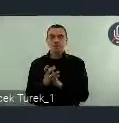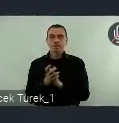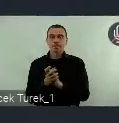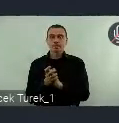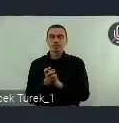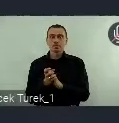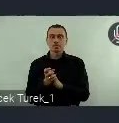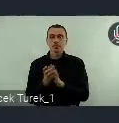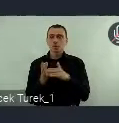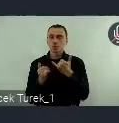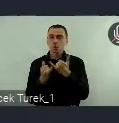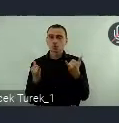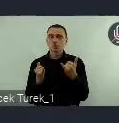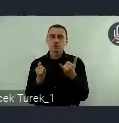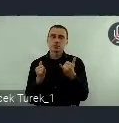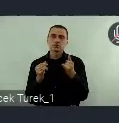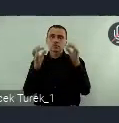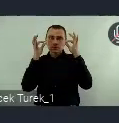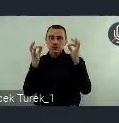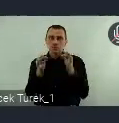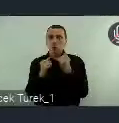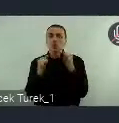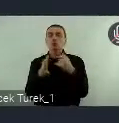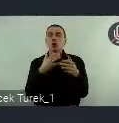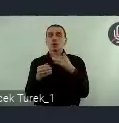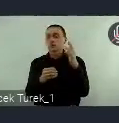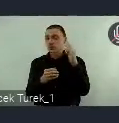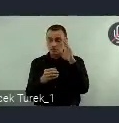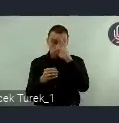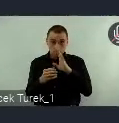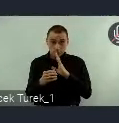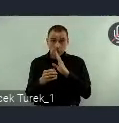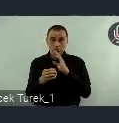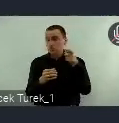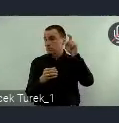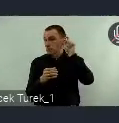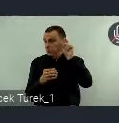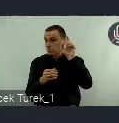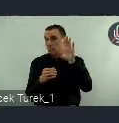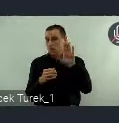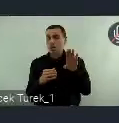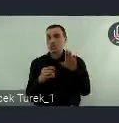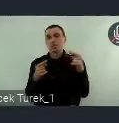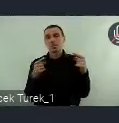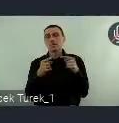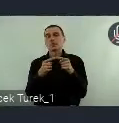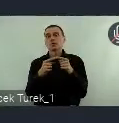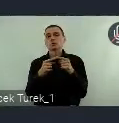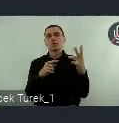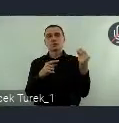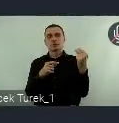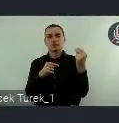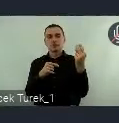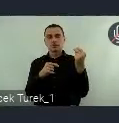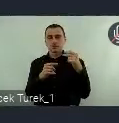pętle indukcyjne przeznaczone dla osób słabosłyszących które mają aparaty słuchowe dostosowane do odbioru sygnałów z pętli